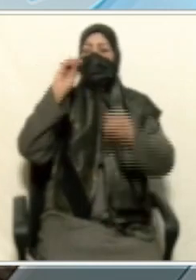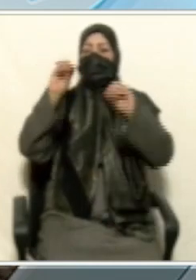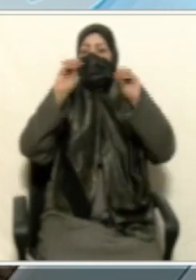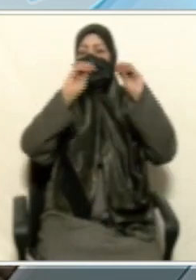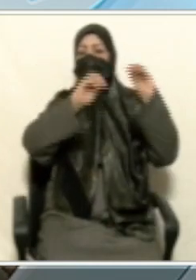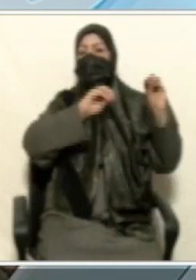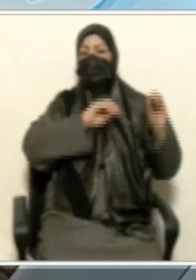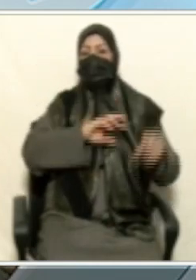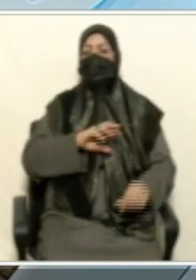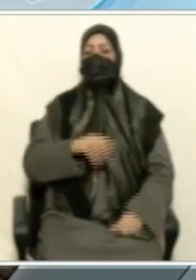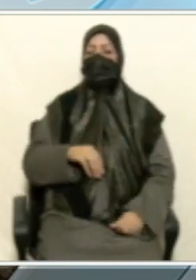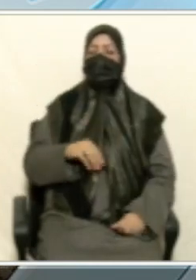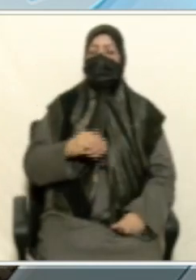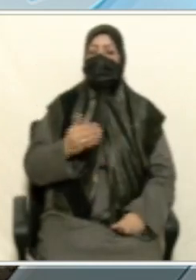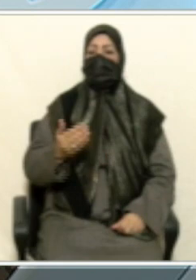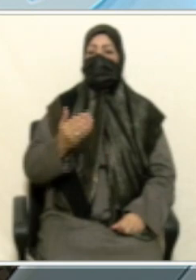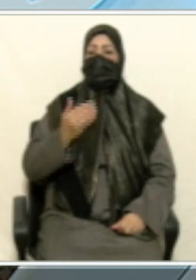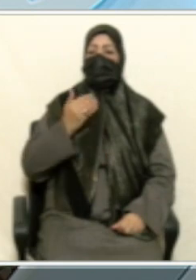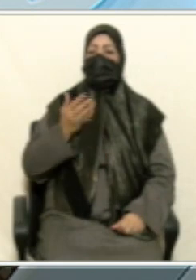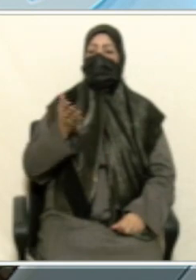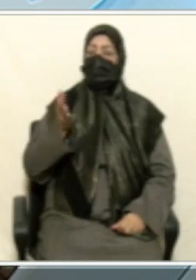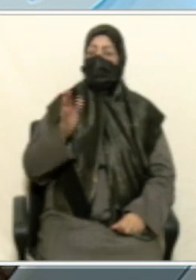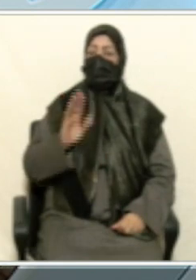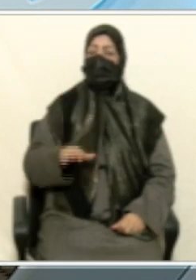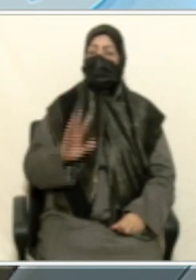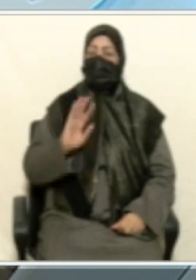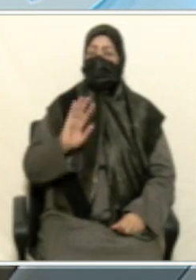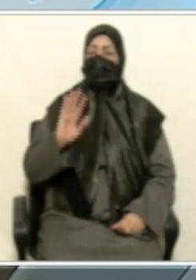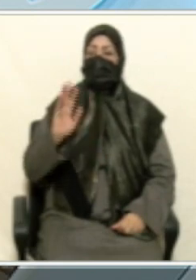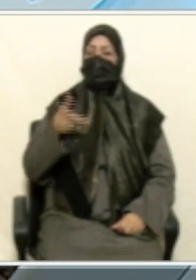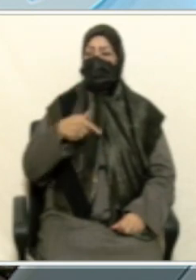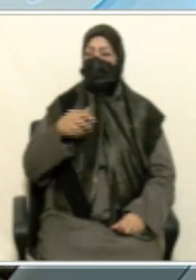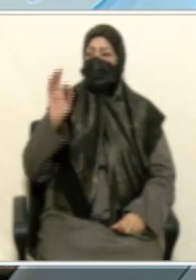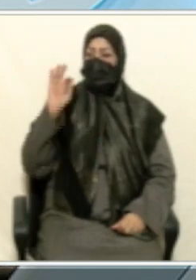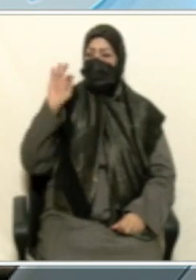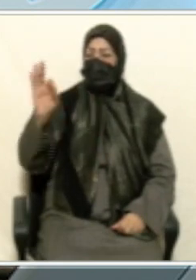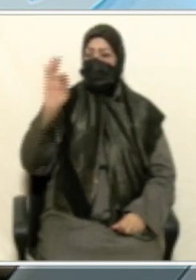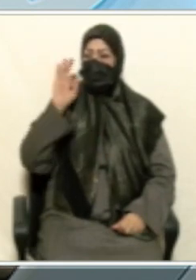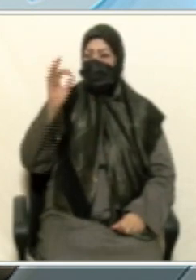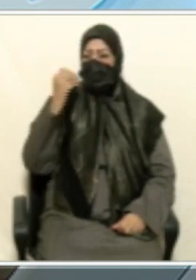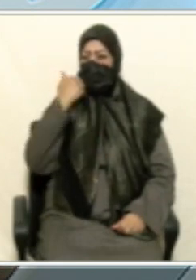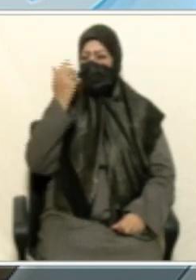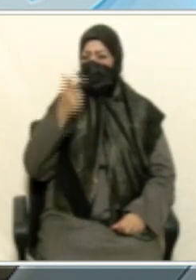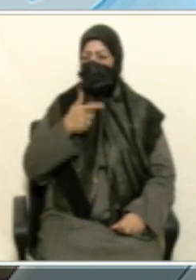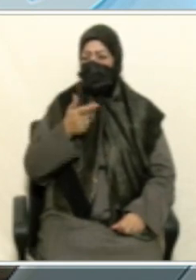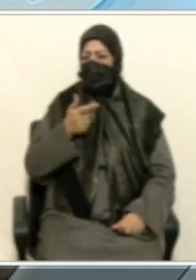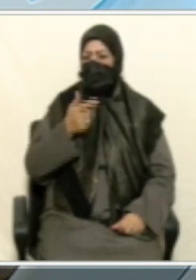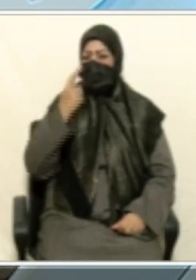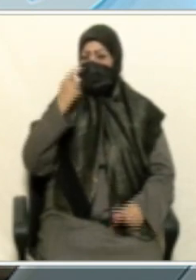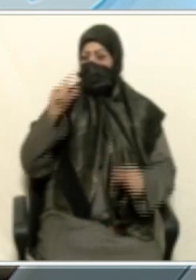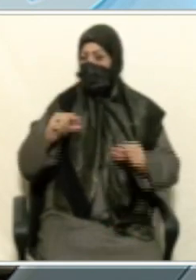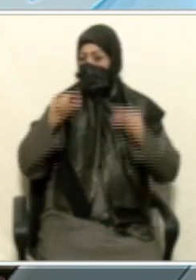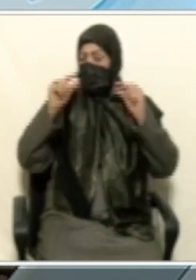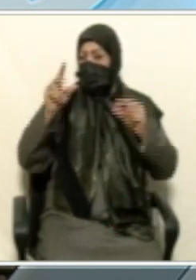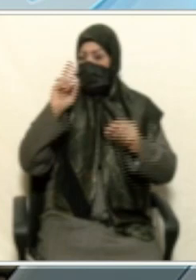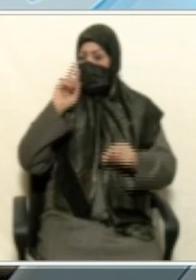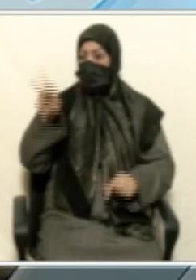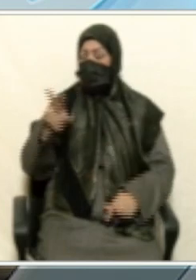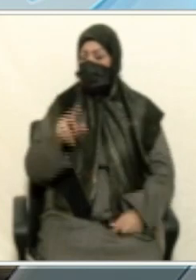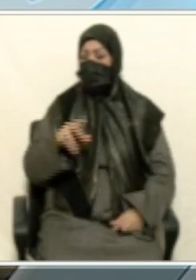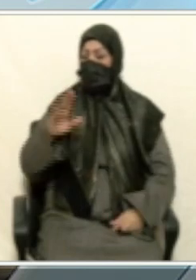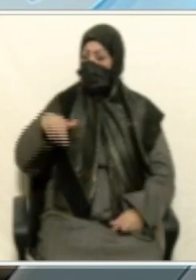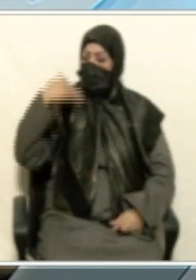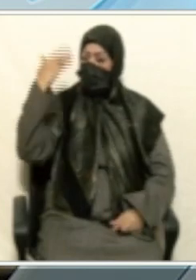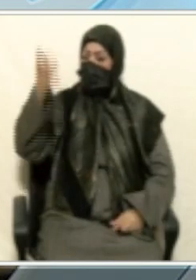من السوء بمكان أن تتهم إنسانا بما ليس فيه، خصوصا في مسائل تؤثر على حياته، تؤثر على حياته